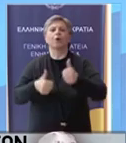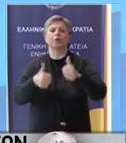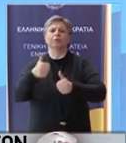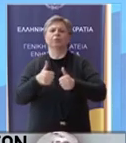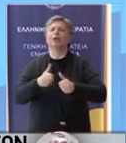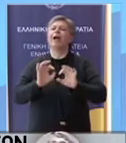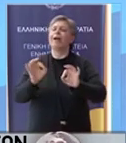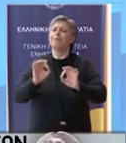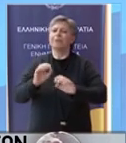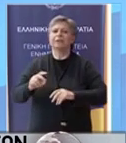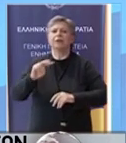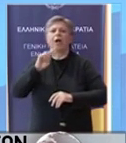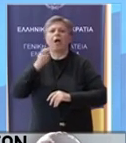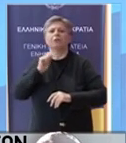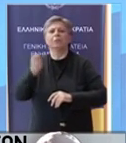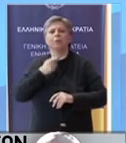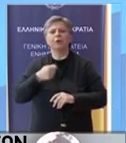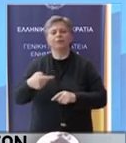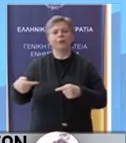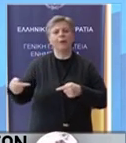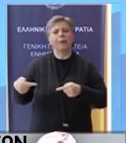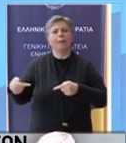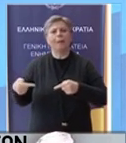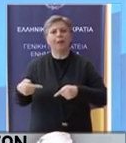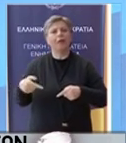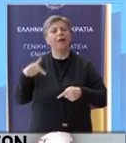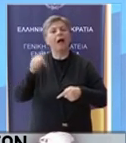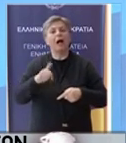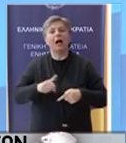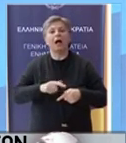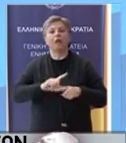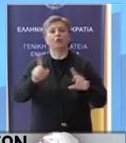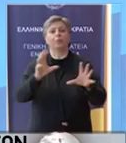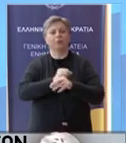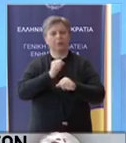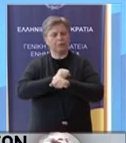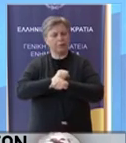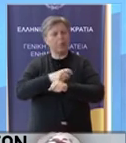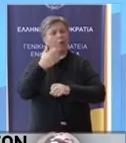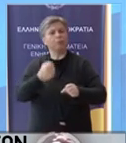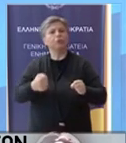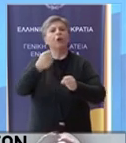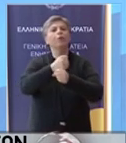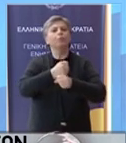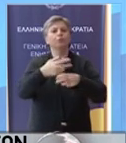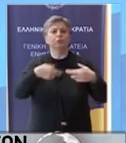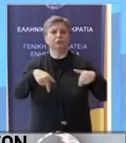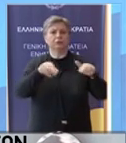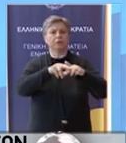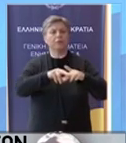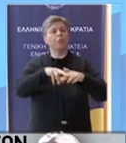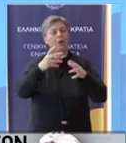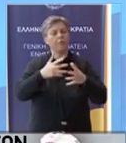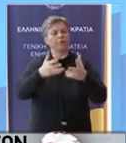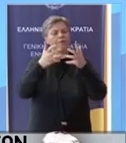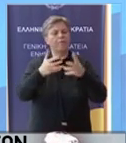υπονόμευση από την αξιωματική αντιπολίτευση. Το Εθνικό Συμβούλιο Ραδιοτηλεόρασης αναλαμβάνει ένα βαρύ καθήκον και ο πύχης των προσδοκιών είναι